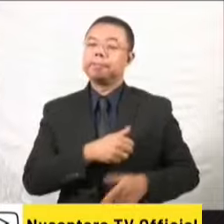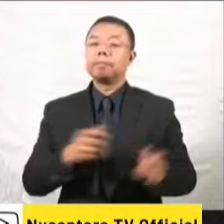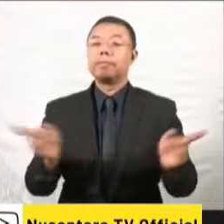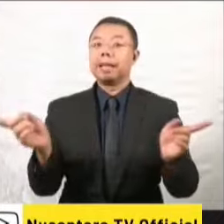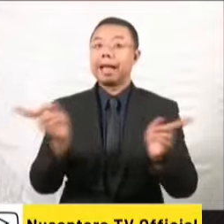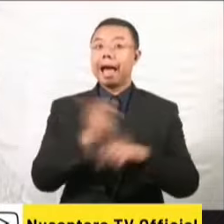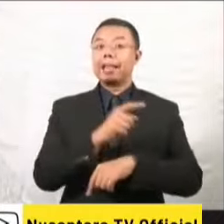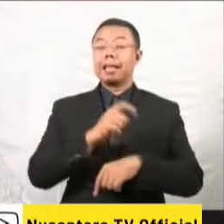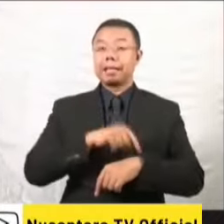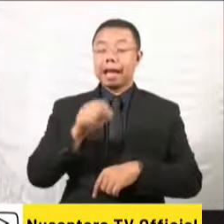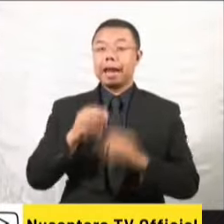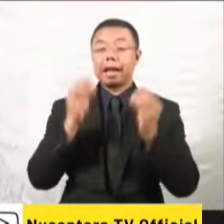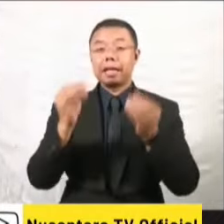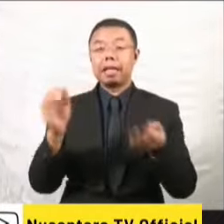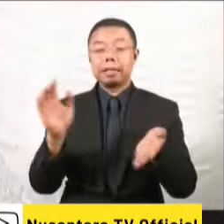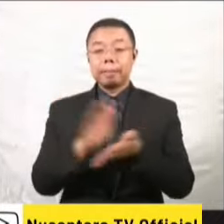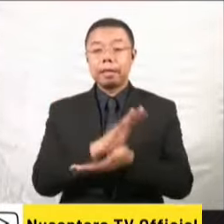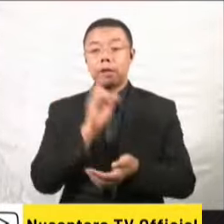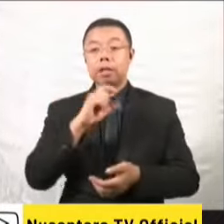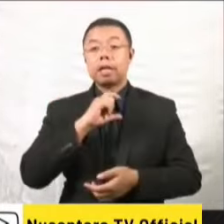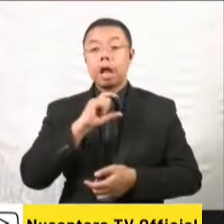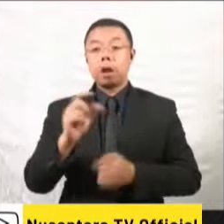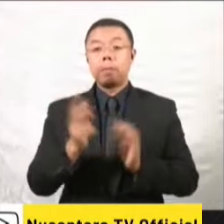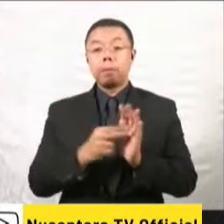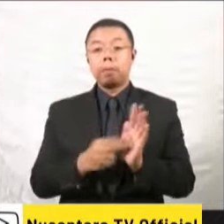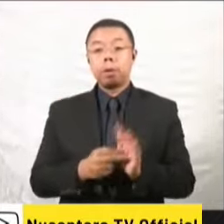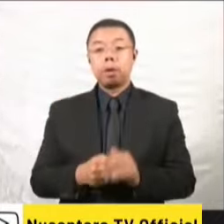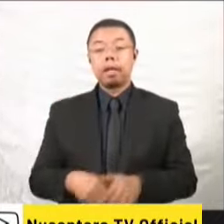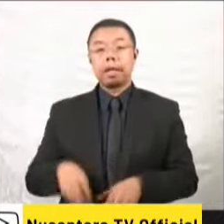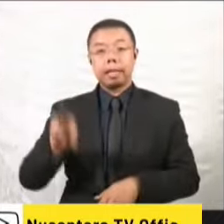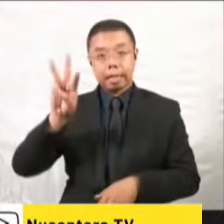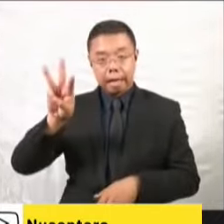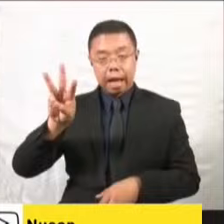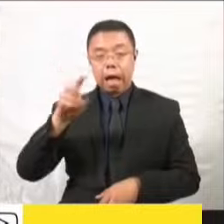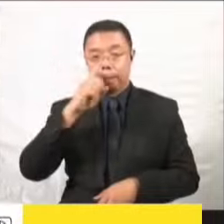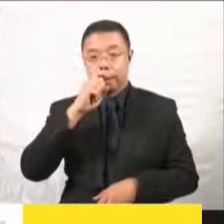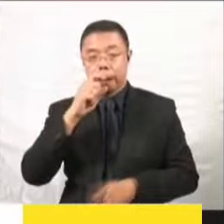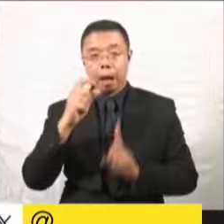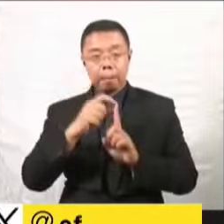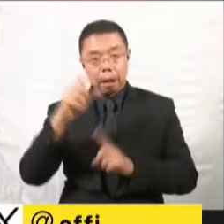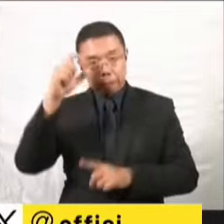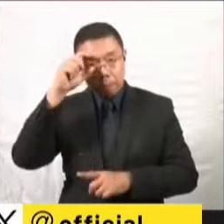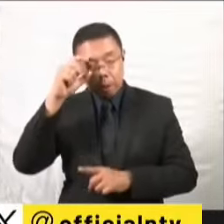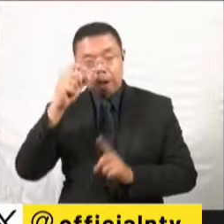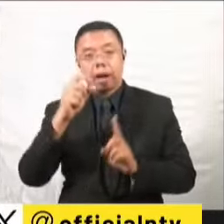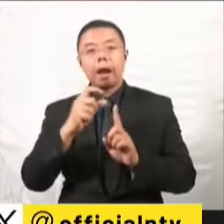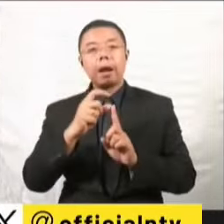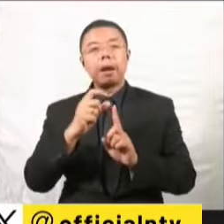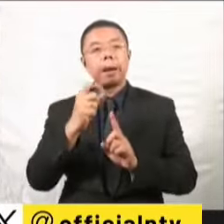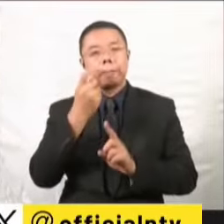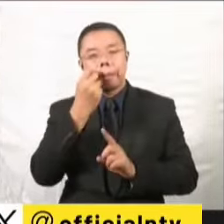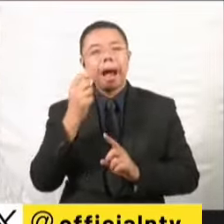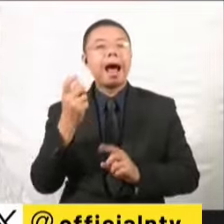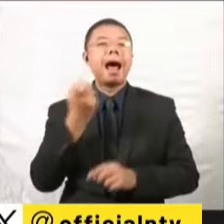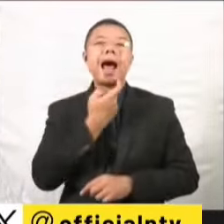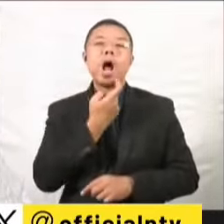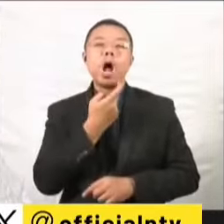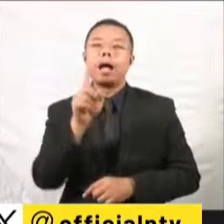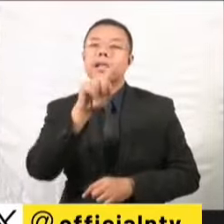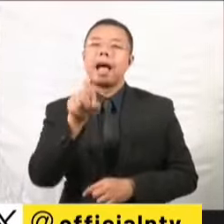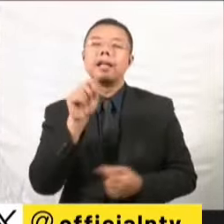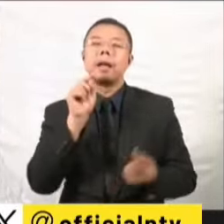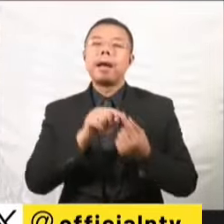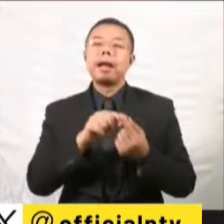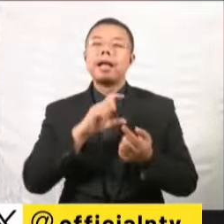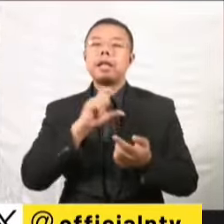jutnya kan kepada pasan calon nomor urut BAP B untuk bertanya